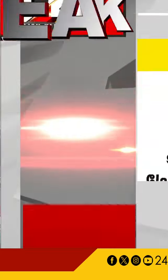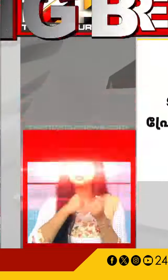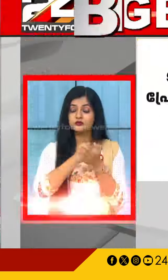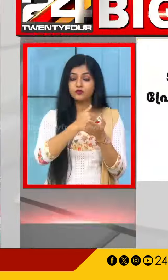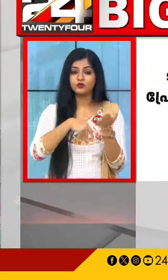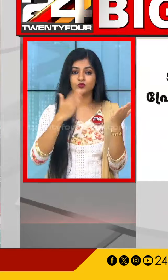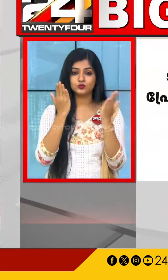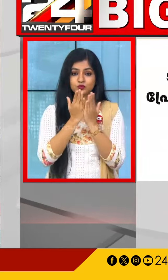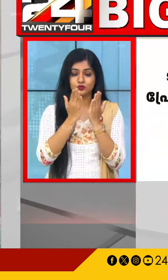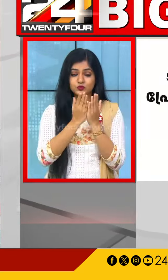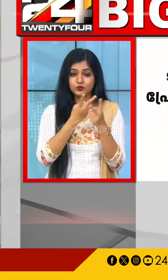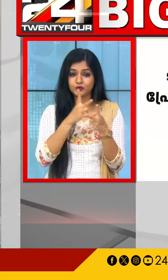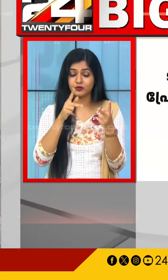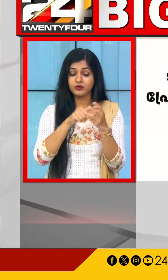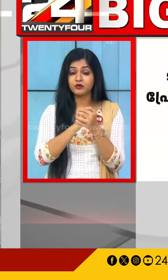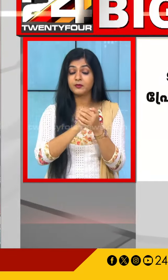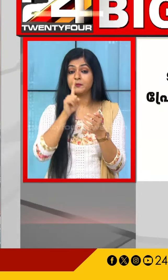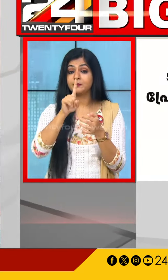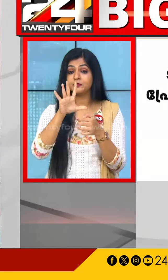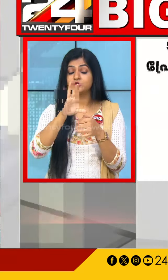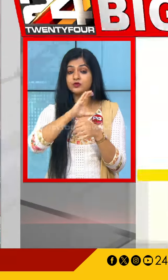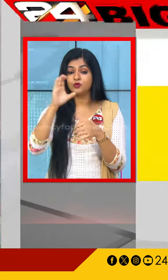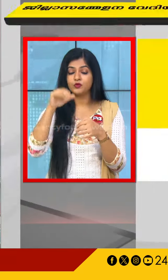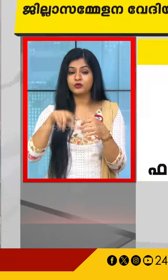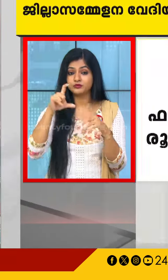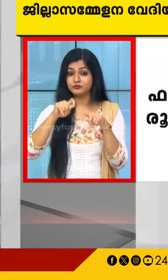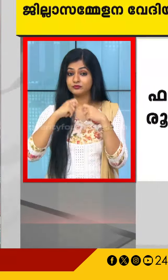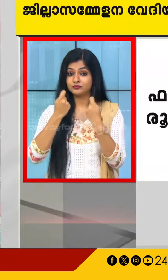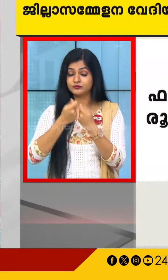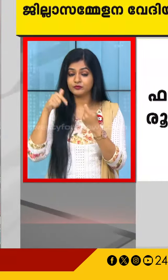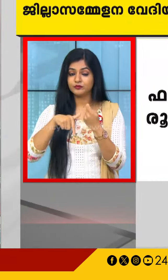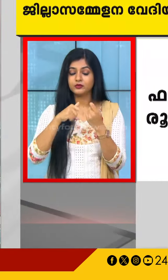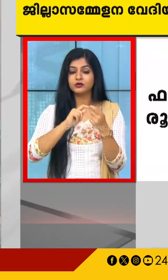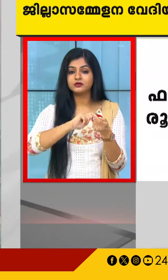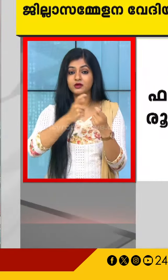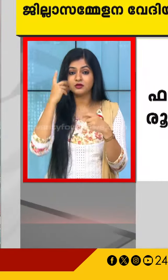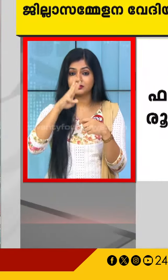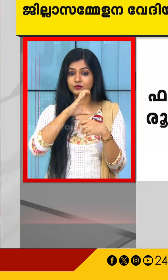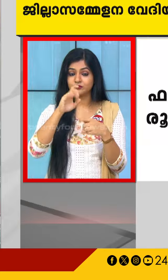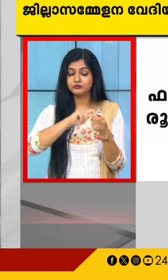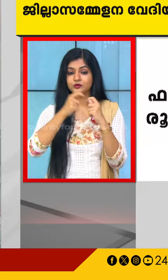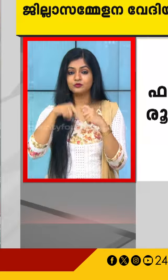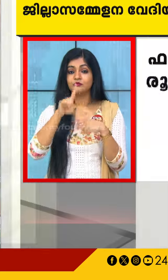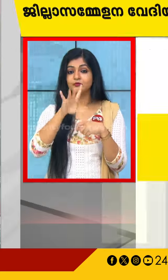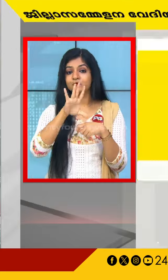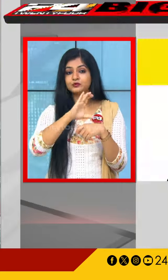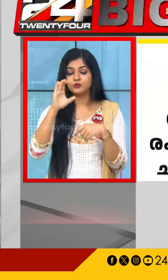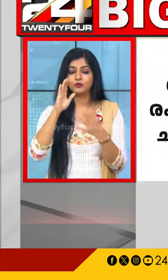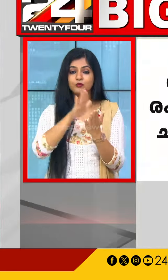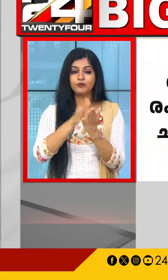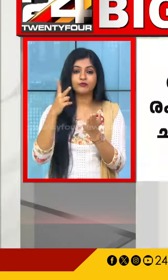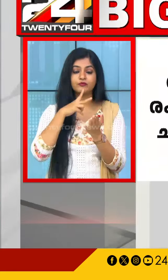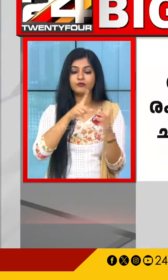സ്കൂളുകൾ അവര് മൊത്തത്തിൽ 15 കോടിയാണ് ചിറ്റിലപ്പുള്ളി ഫൗണ്ടേഷൻ ഇതുമായി ബന്ധപ്പെട്ടത് വയനാടിന് വേണ്ടി നൽകാൻ ഉദ്ദേശിക്കുന്നത് ഉദ്ദേശിക്കുന്നത്